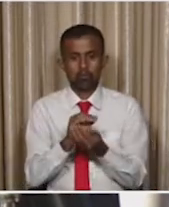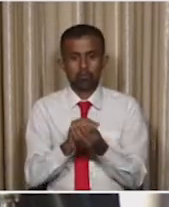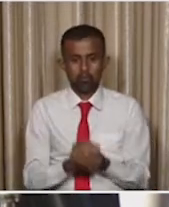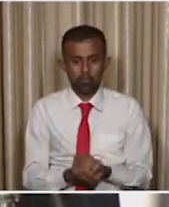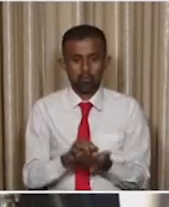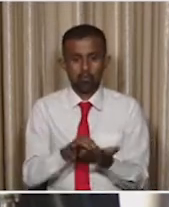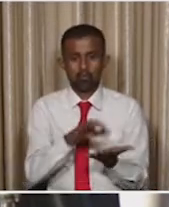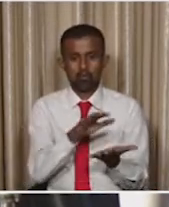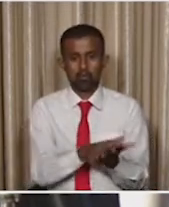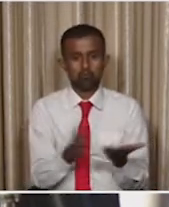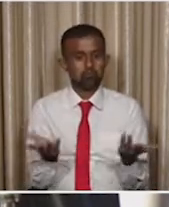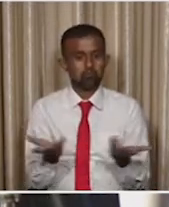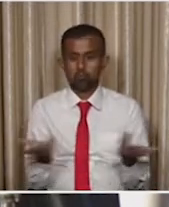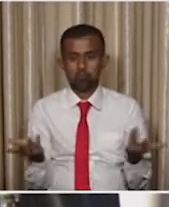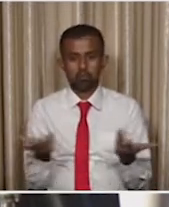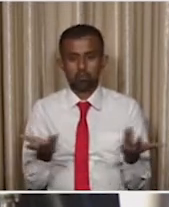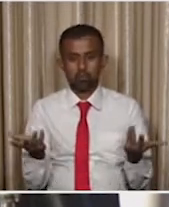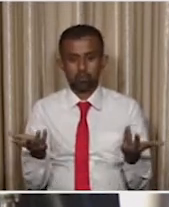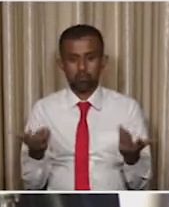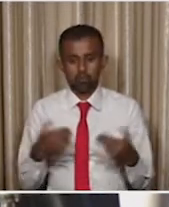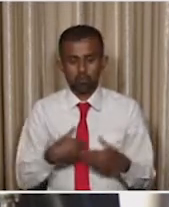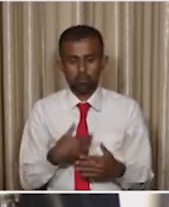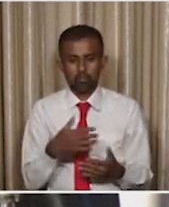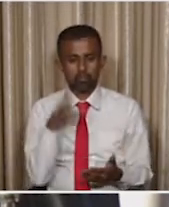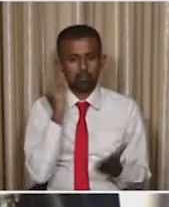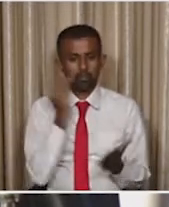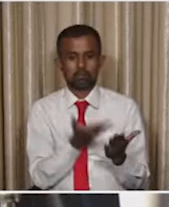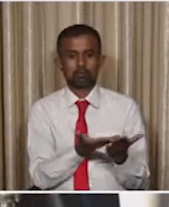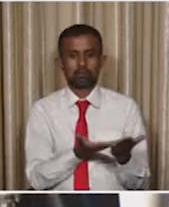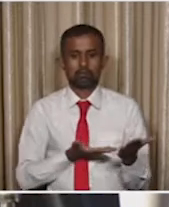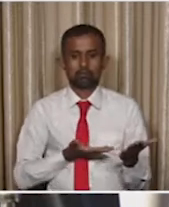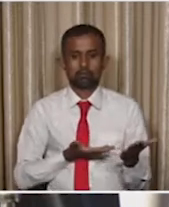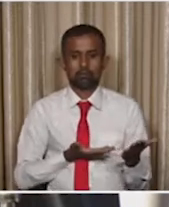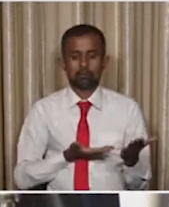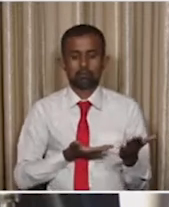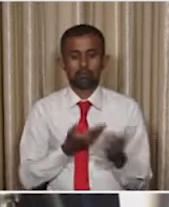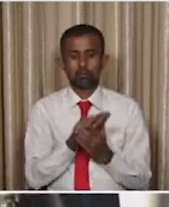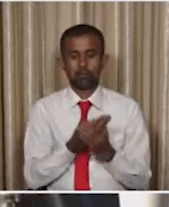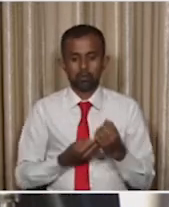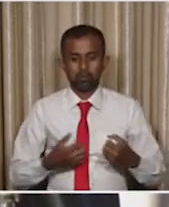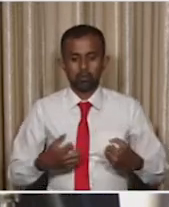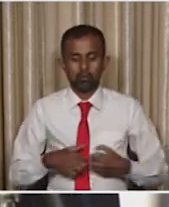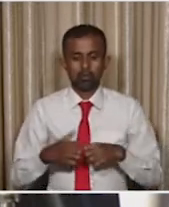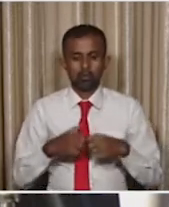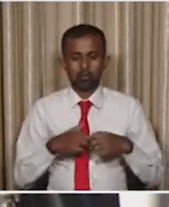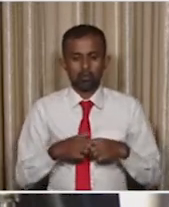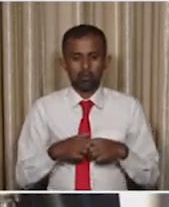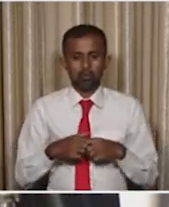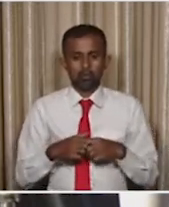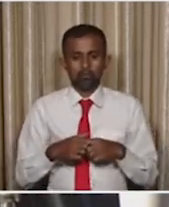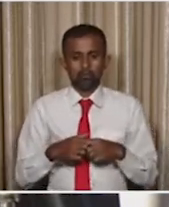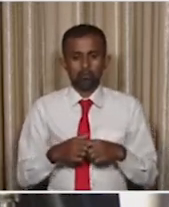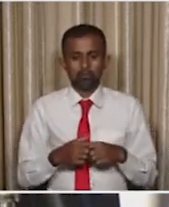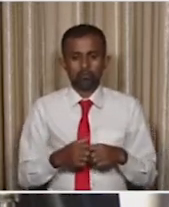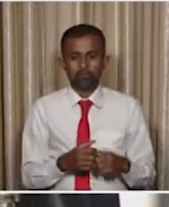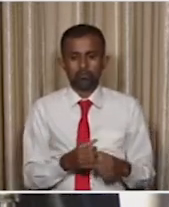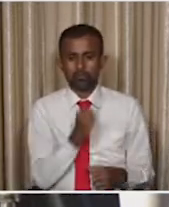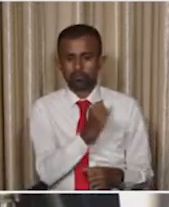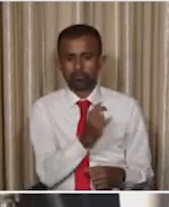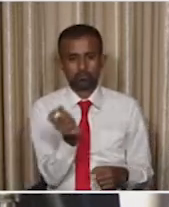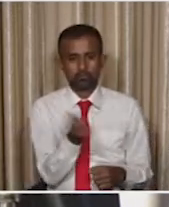எடுத்துக்காட்டுகிறது அந்த வகையிலே இந்த இனப்படுகொலையாளிகளை போர்க்குற்றவாளிகளை மனித குலத்துக்கு எதிரான குற்றங்களை இழைத்த ராணுவ